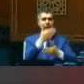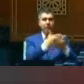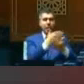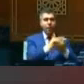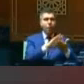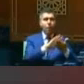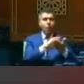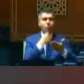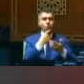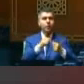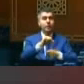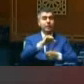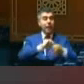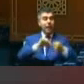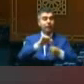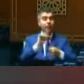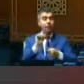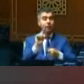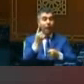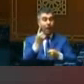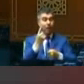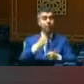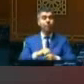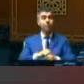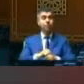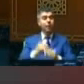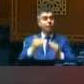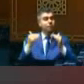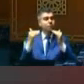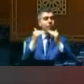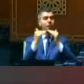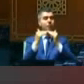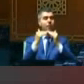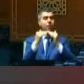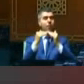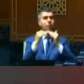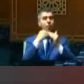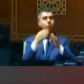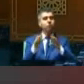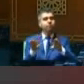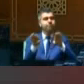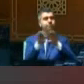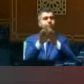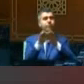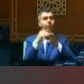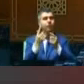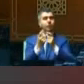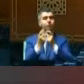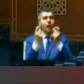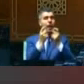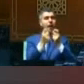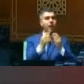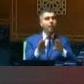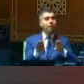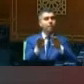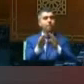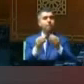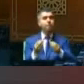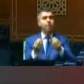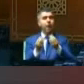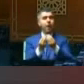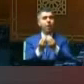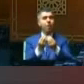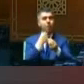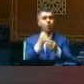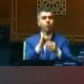الان، هذا سعر الصرف الدرهم هو منسجم مع الاطار الماكرو اقتصادي، بمعنى يعني يا با